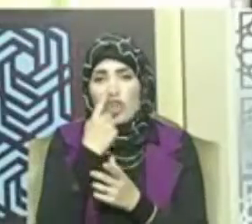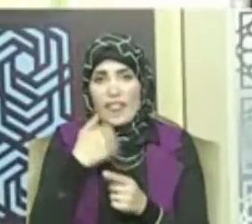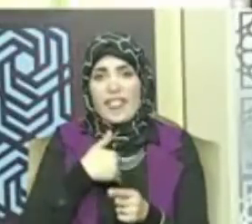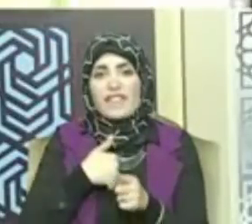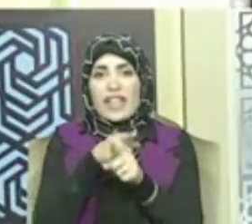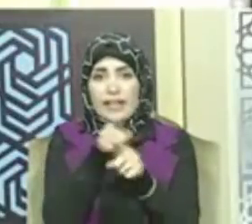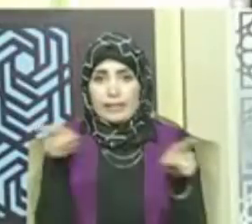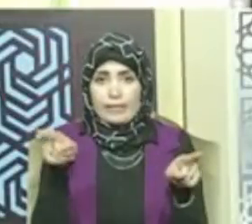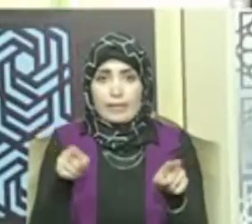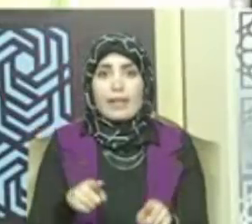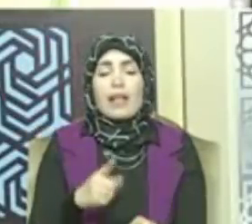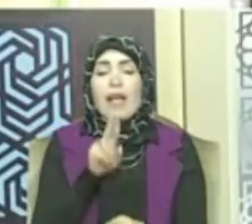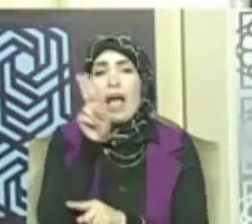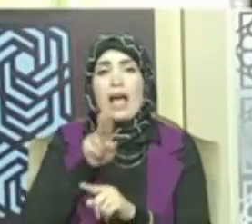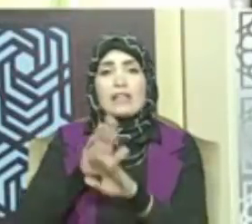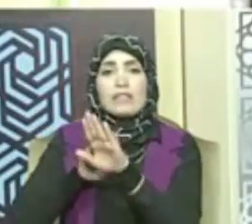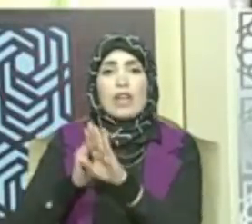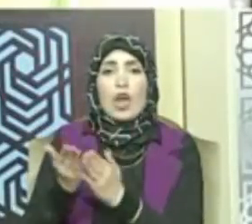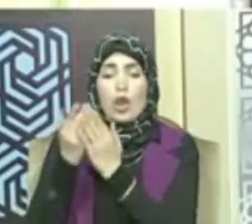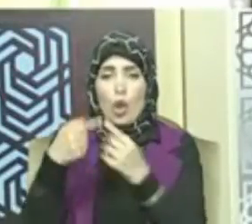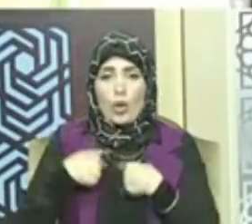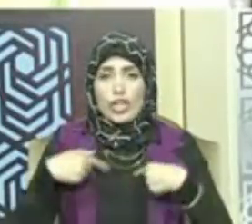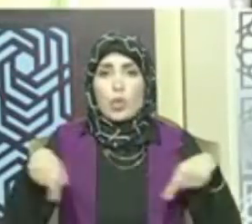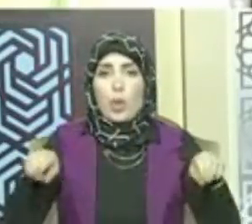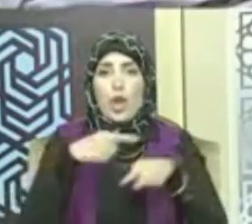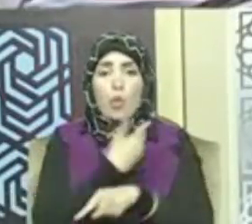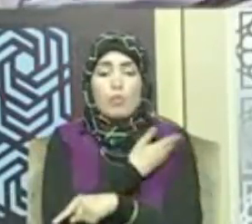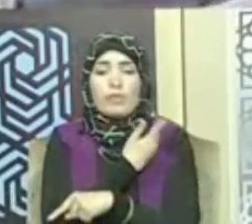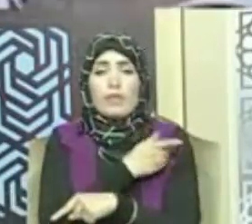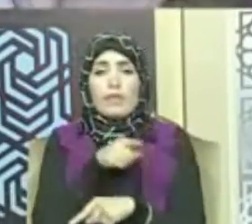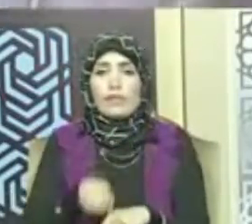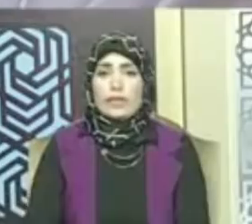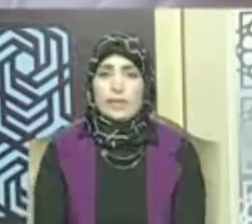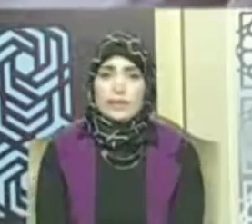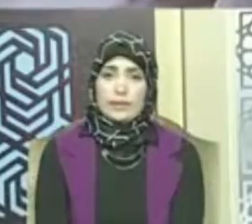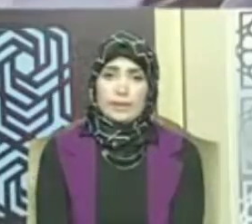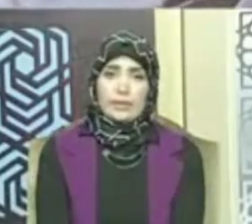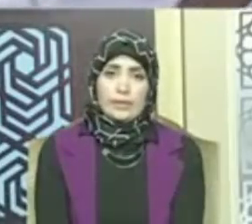العفو والعافية. توبوا إلى الله واستغفروا.